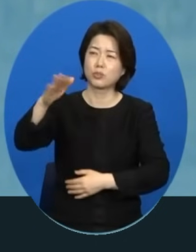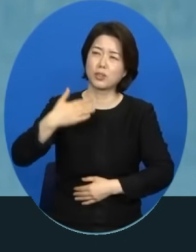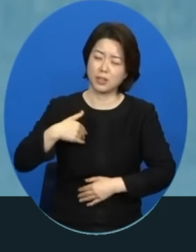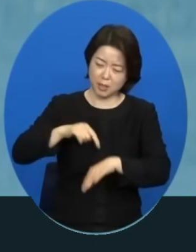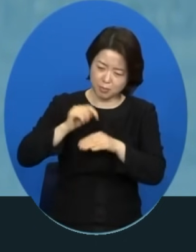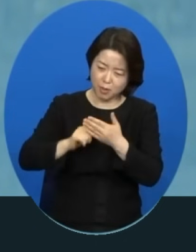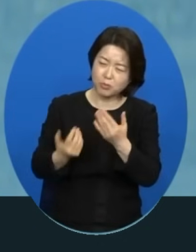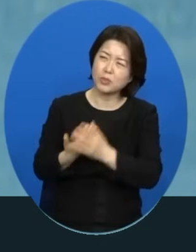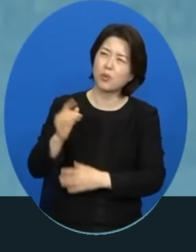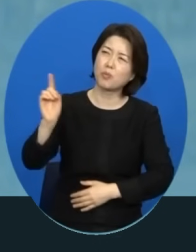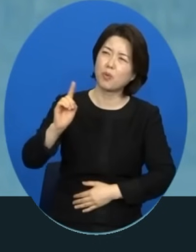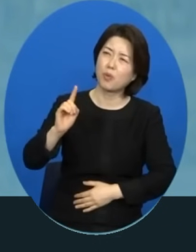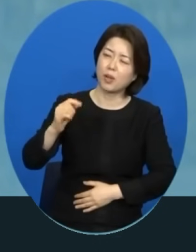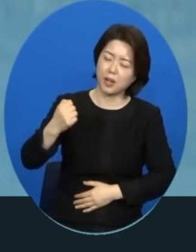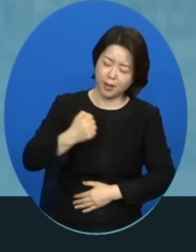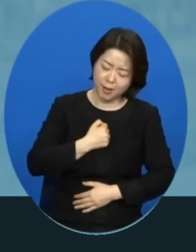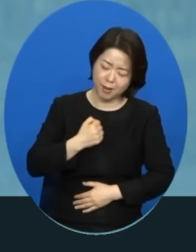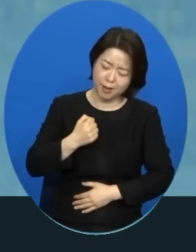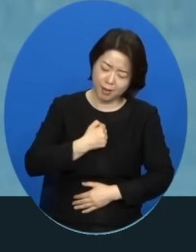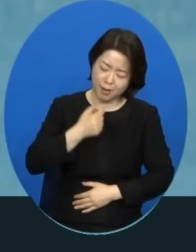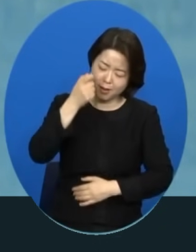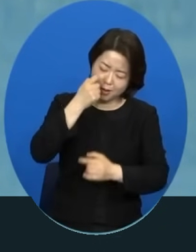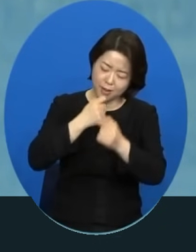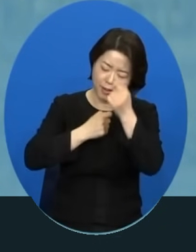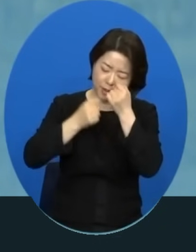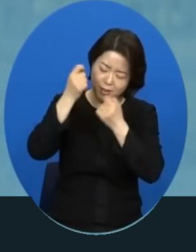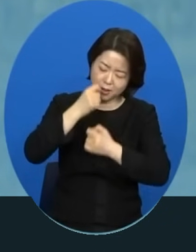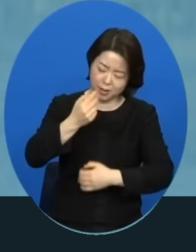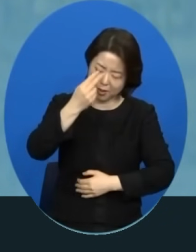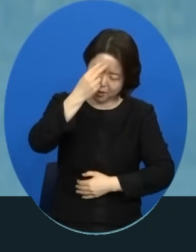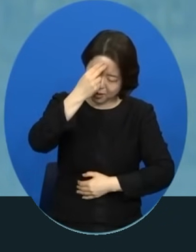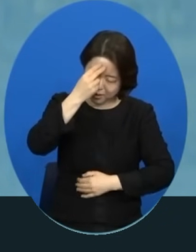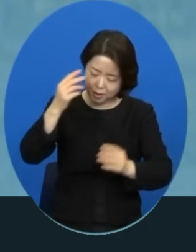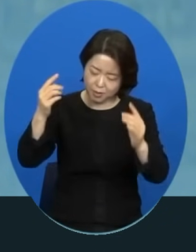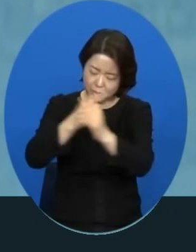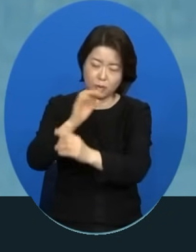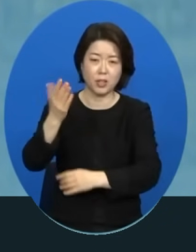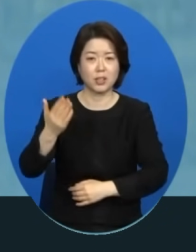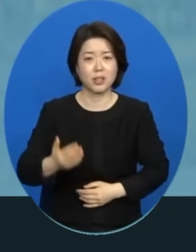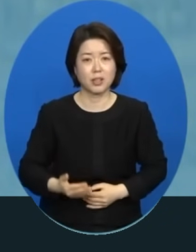마음이 있습니까? 애통해 하며 근심으로 바꿀 지어다.